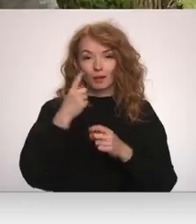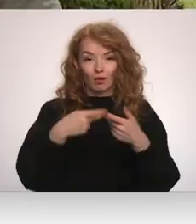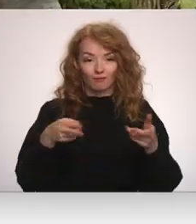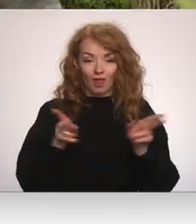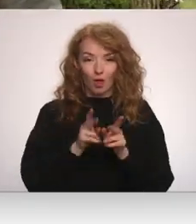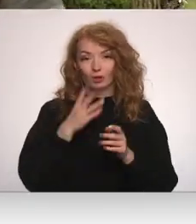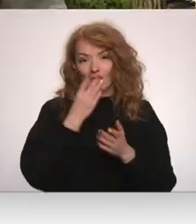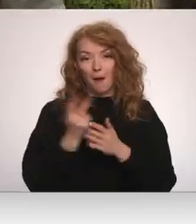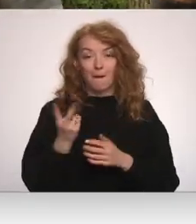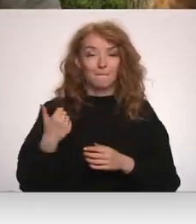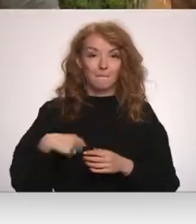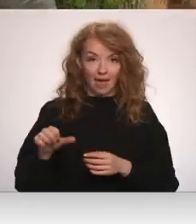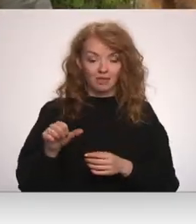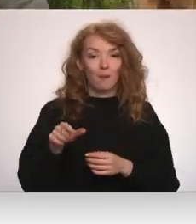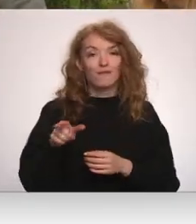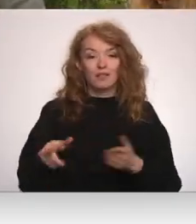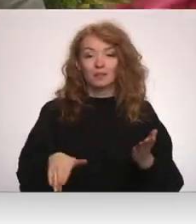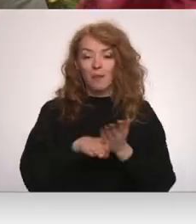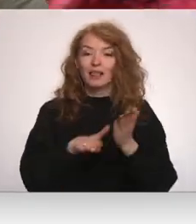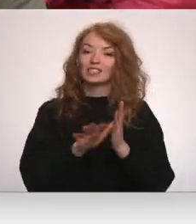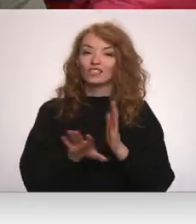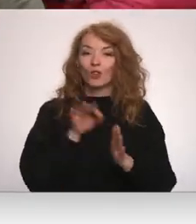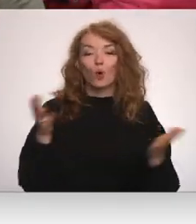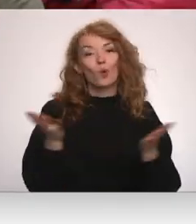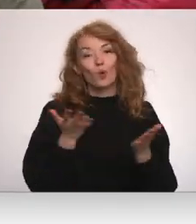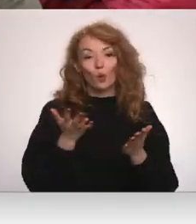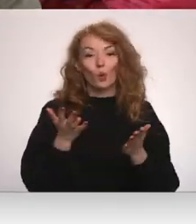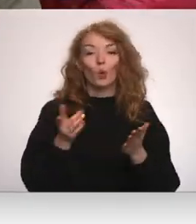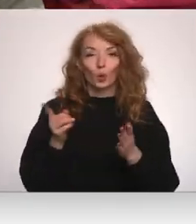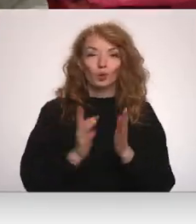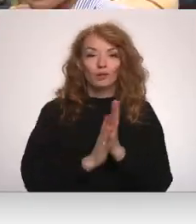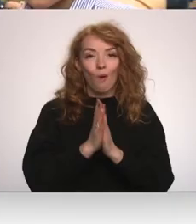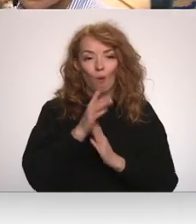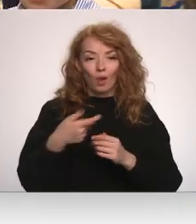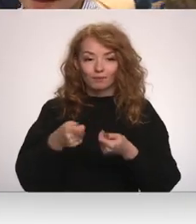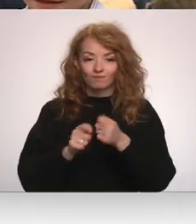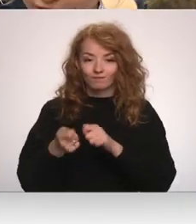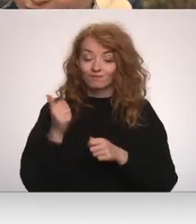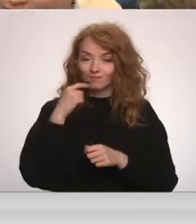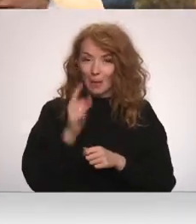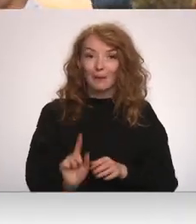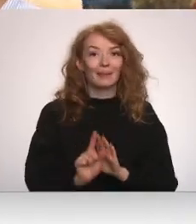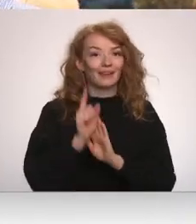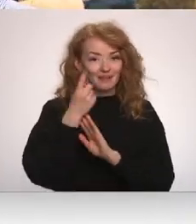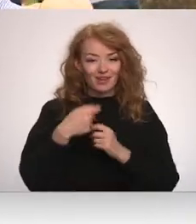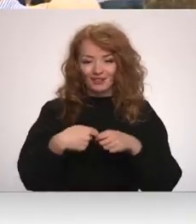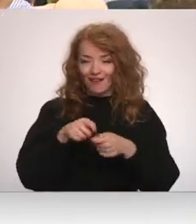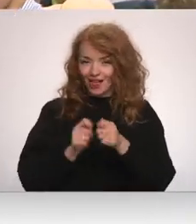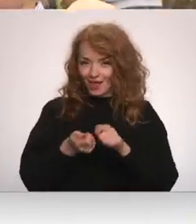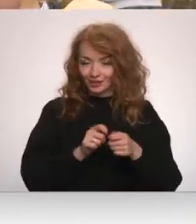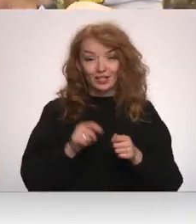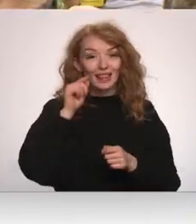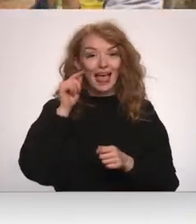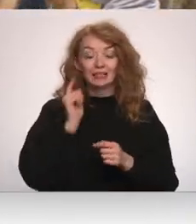un Jasmīnai, kas palīdz izvēloties, kuru Jāņu zāli pīt vainagā. Pirmais vainadziņš, tā kā tētis pirmo